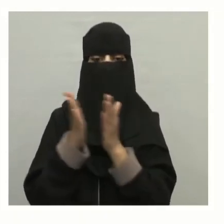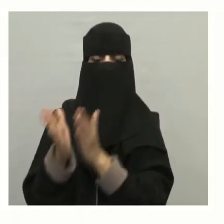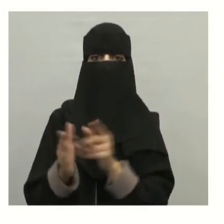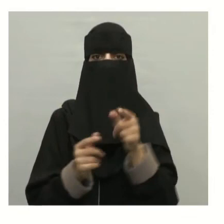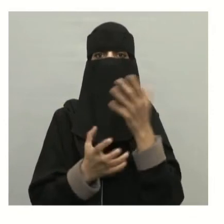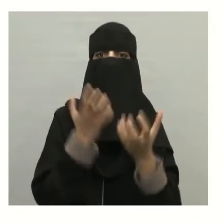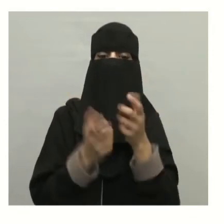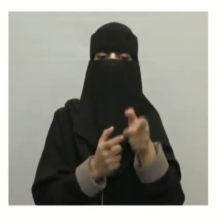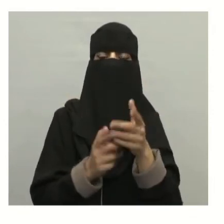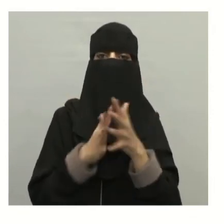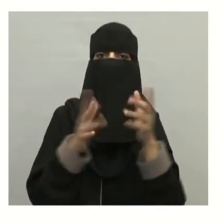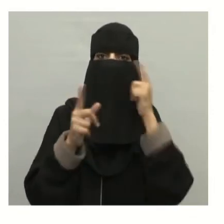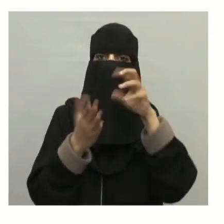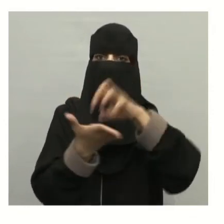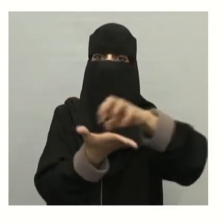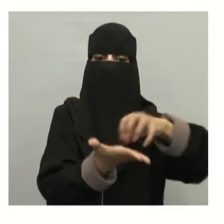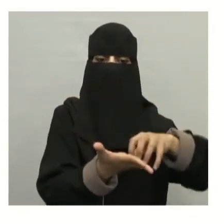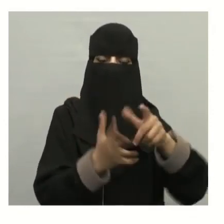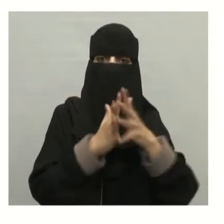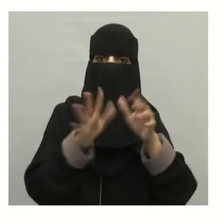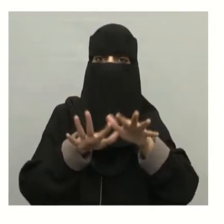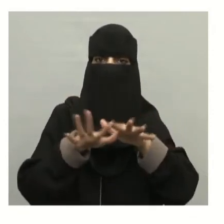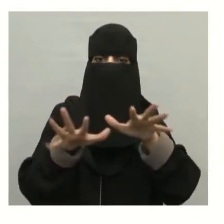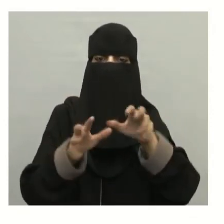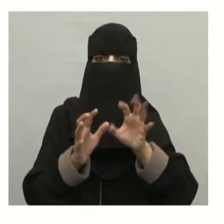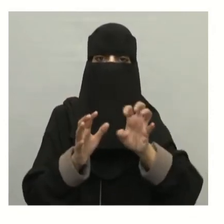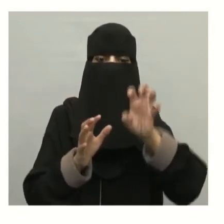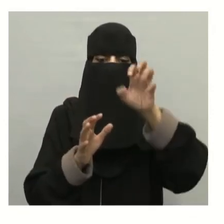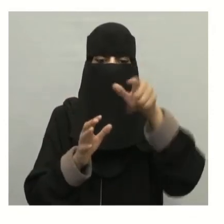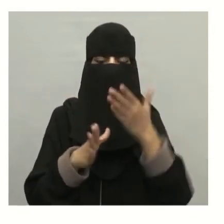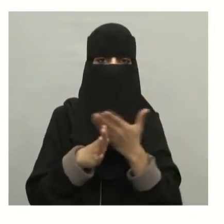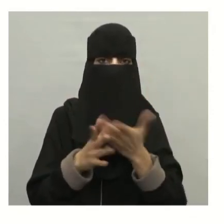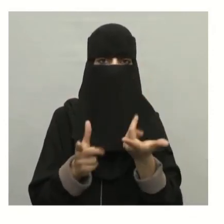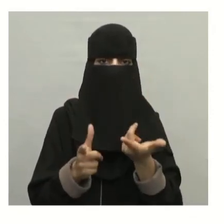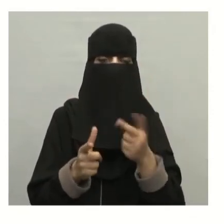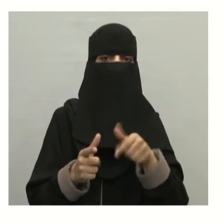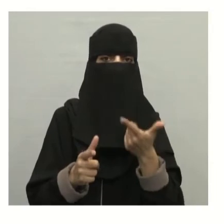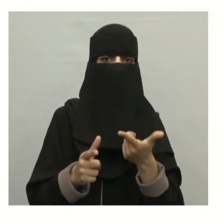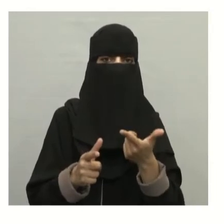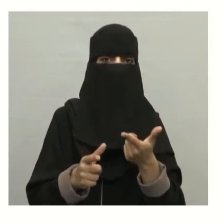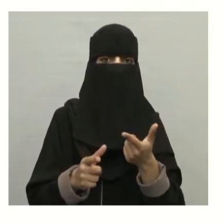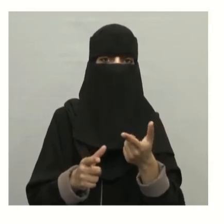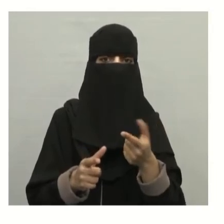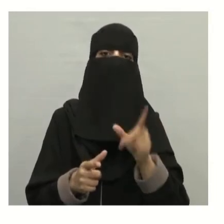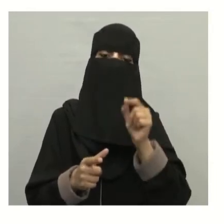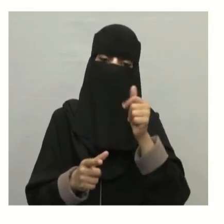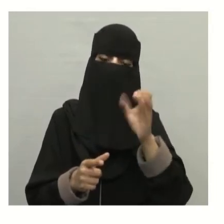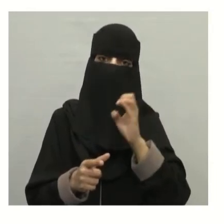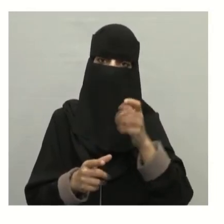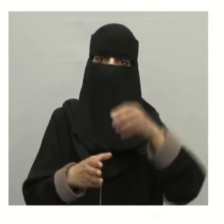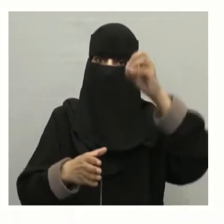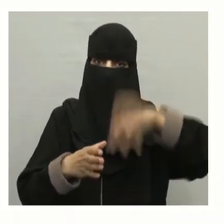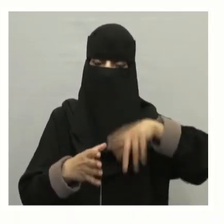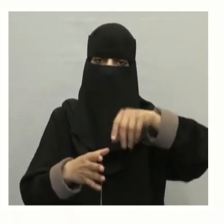المطبخ أكثر محتوياته استعدادا لتكاثر الجراثيم، وذكرنا التخلص منها خارج المنزل. ممتاز، هي